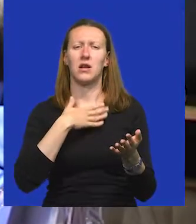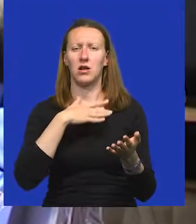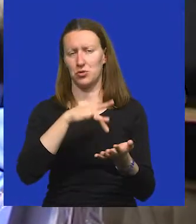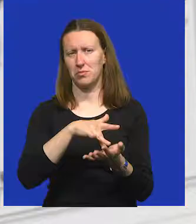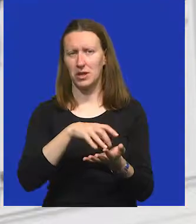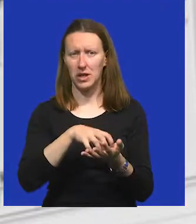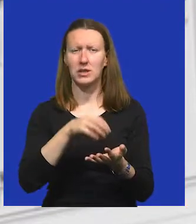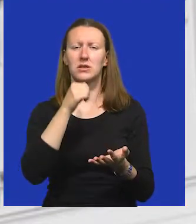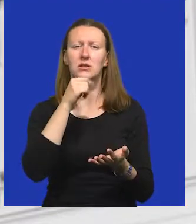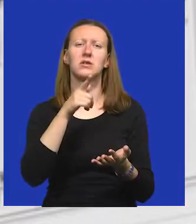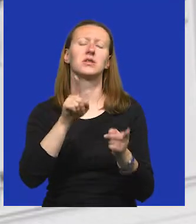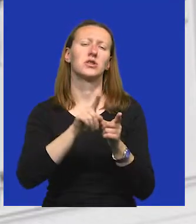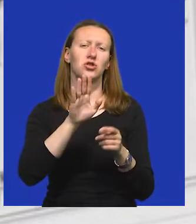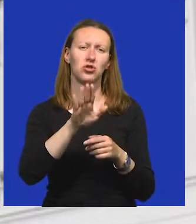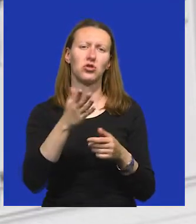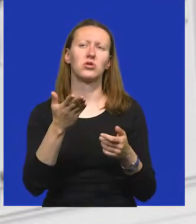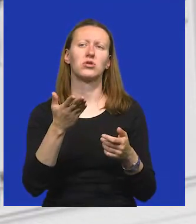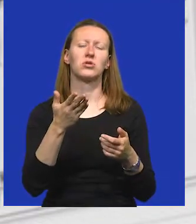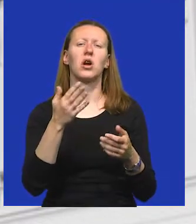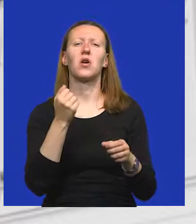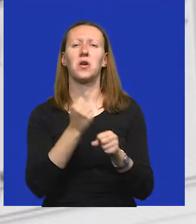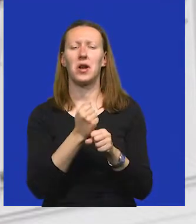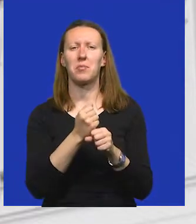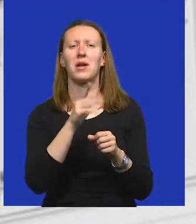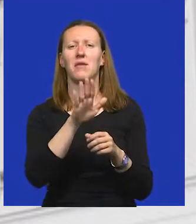sul nostro territorio, e inoltre